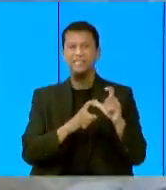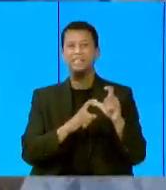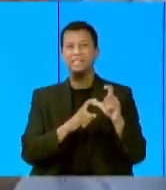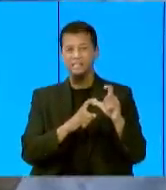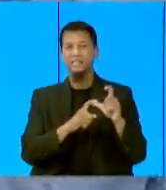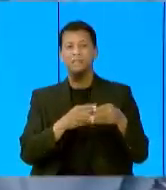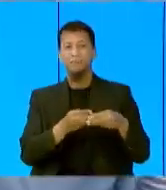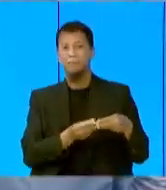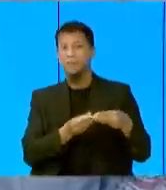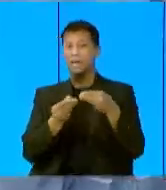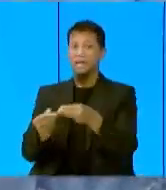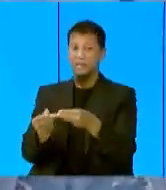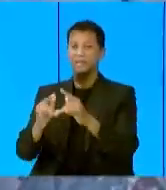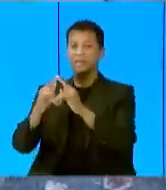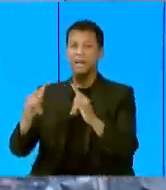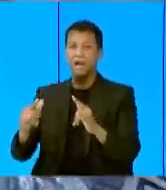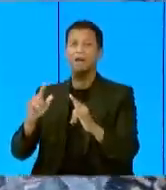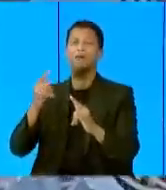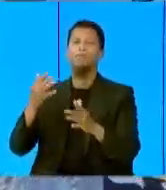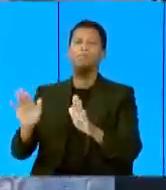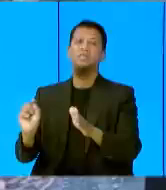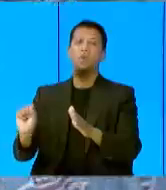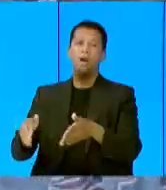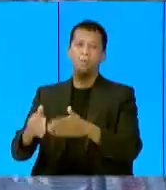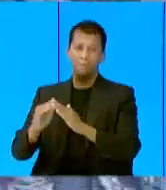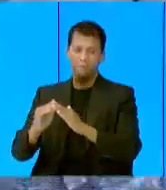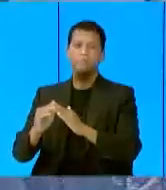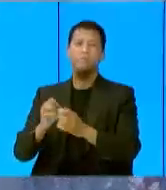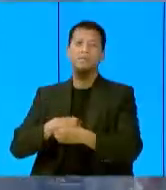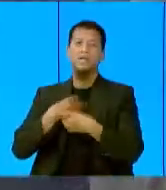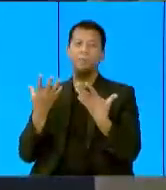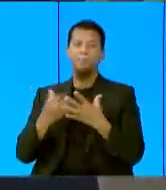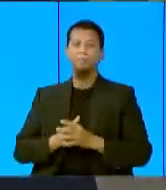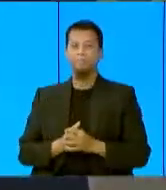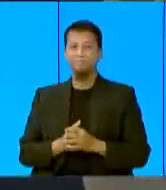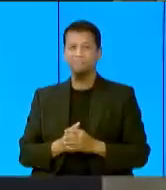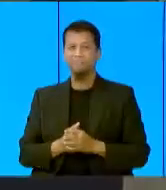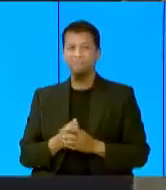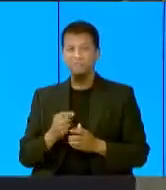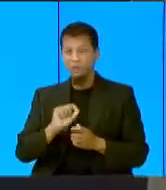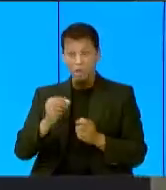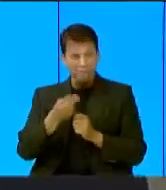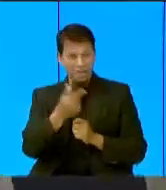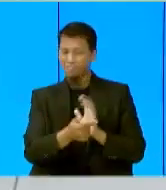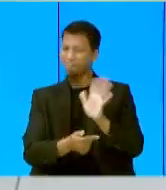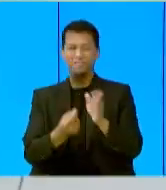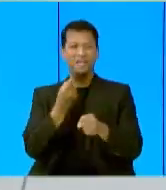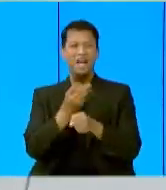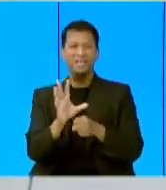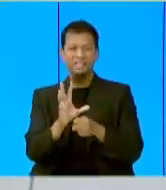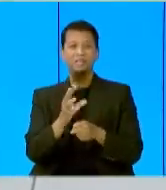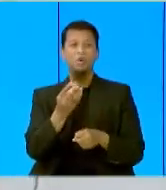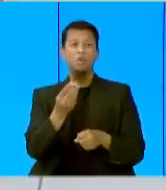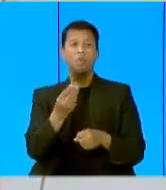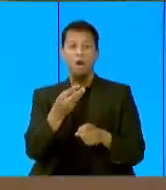miliknya untuk membangun Madrasah Tsanawiyah Al-Fatah. Biaya sekolah gratis diambil dari dana BOS, kekurangannya